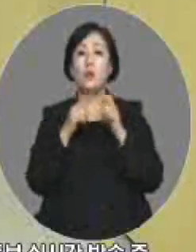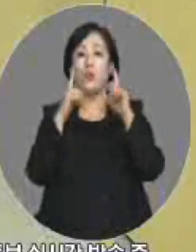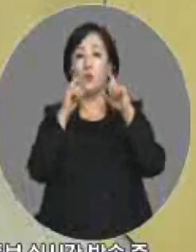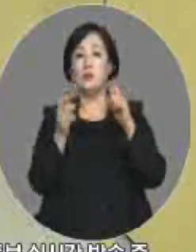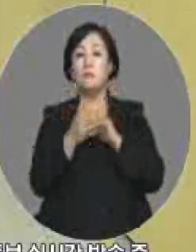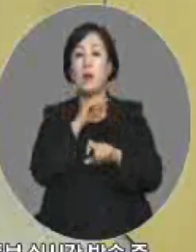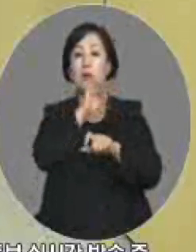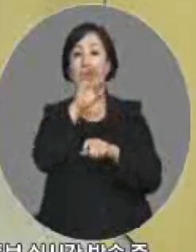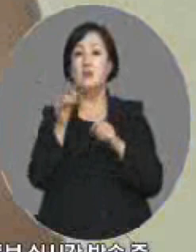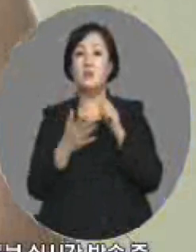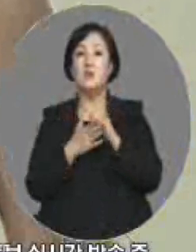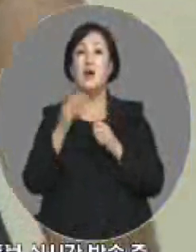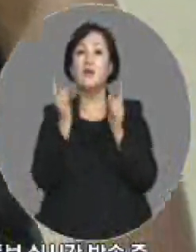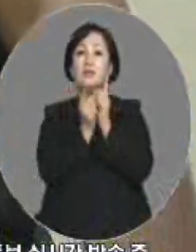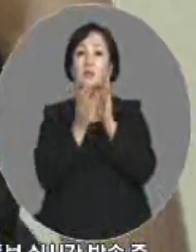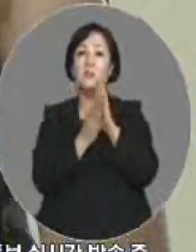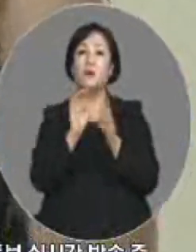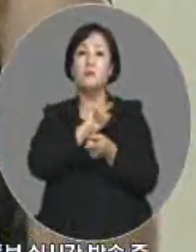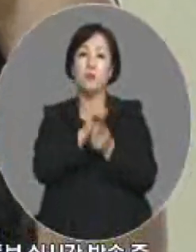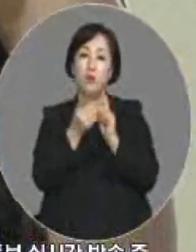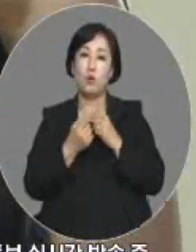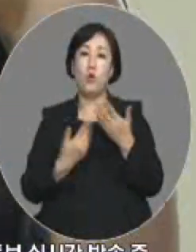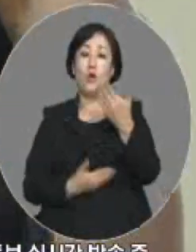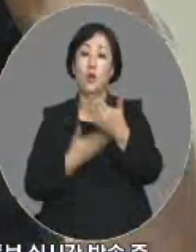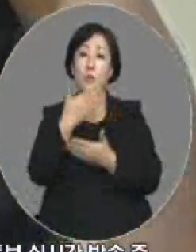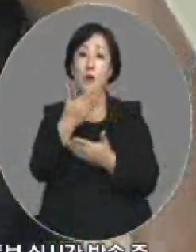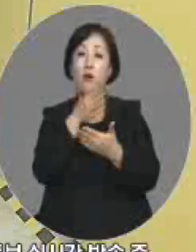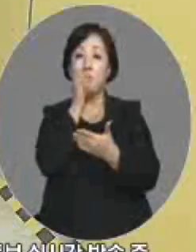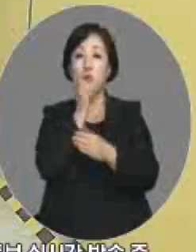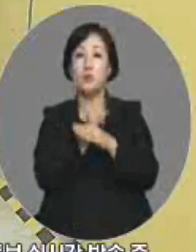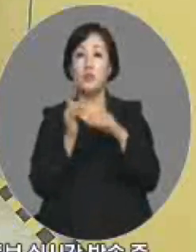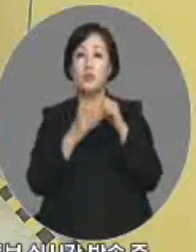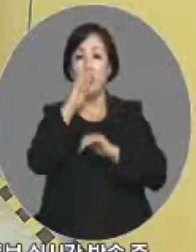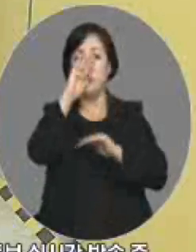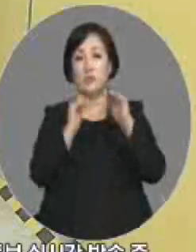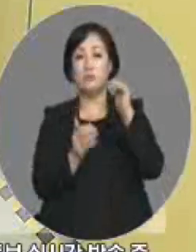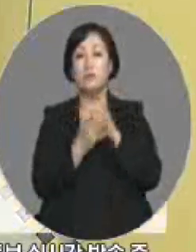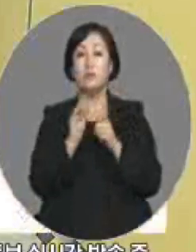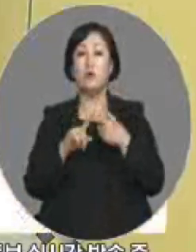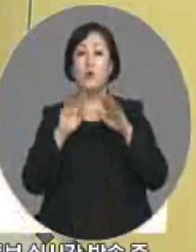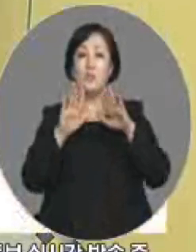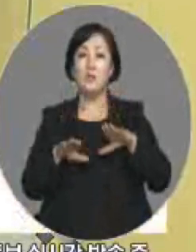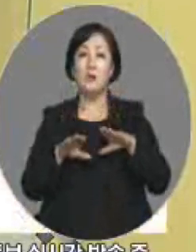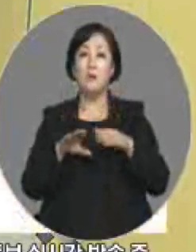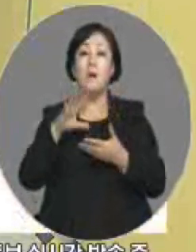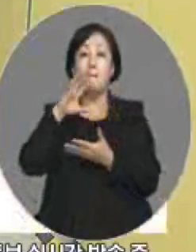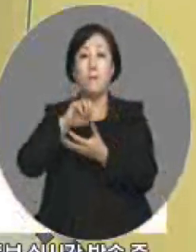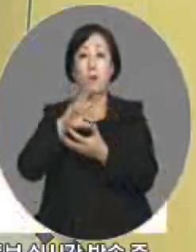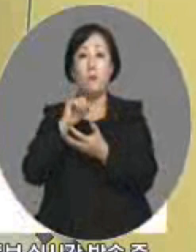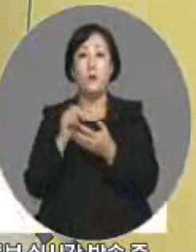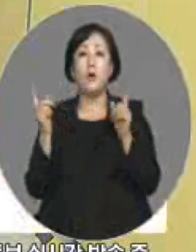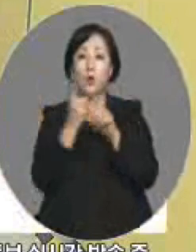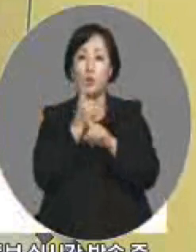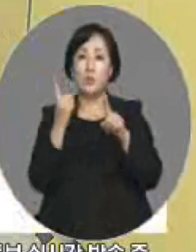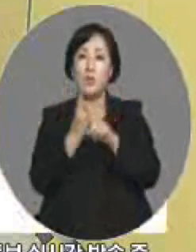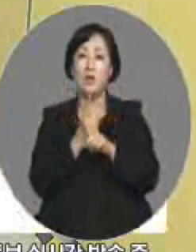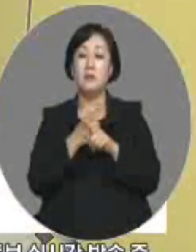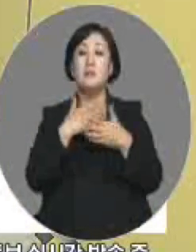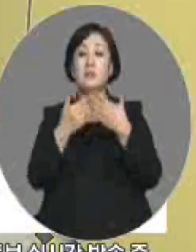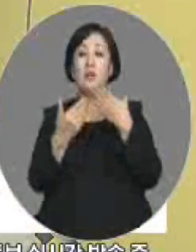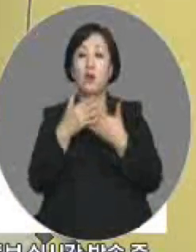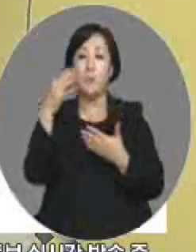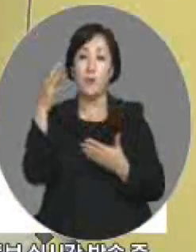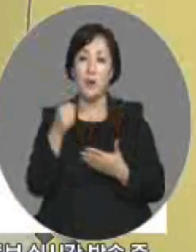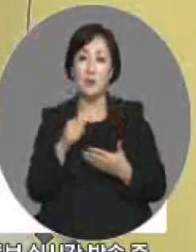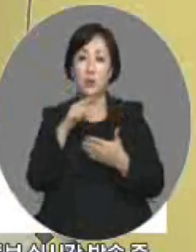실제 협업까지 할 수 있습니다. 지금은 저희가 펌프를 교체하는 작업을 체험을 해볼 거예요. 이 펌프 안에